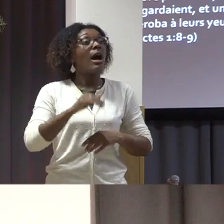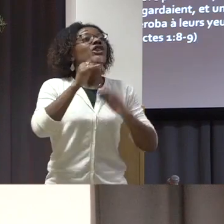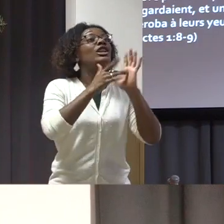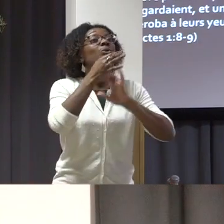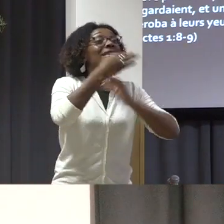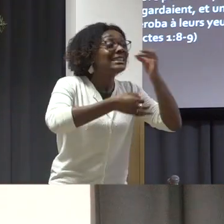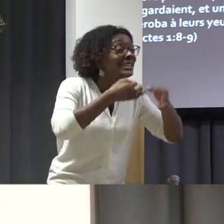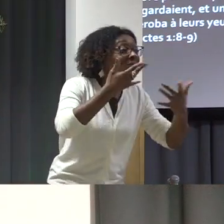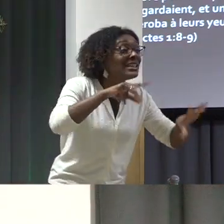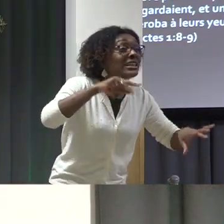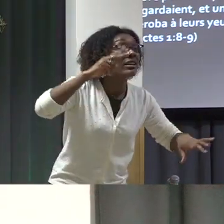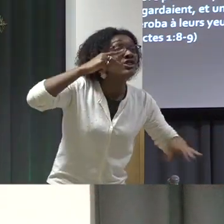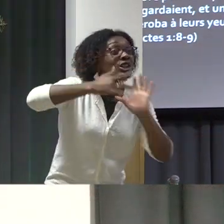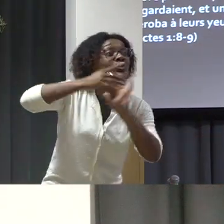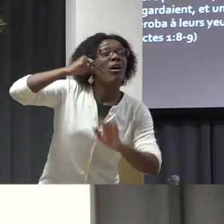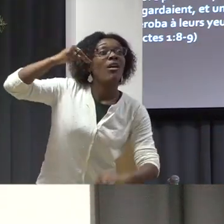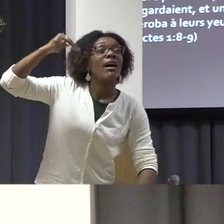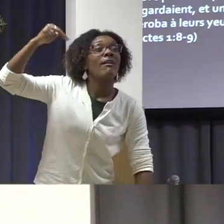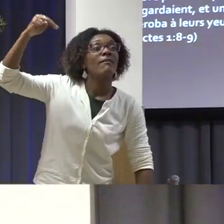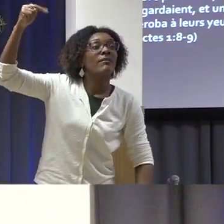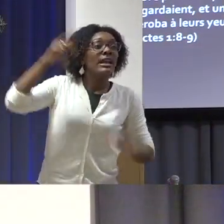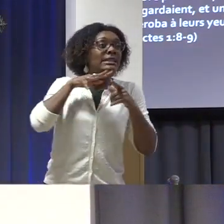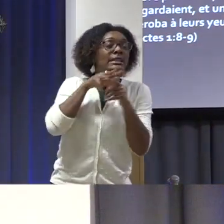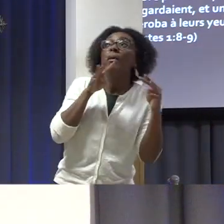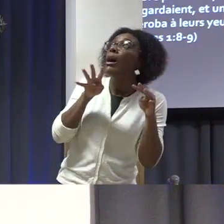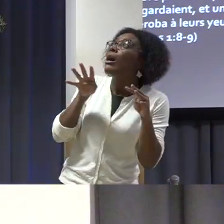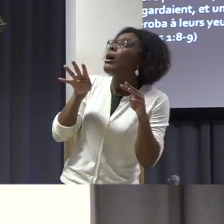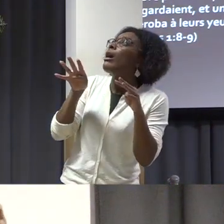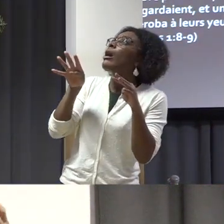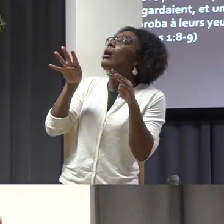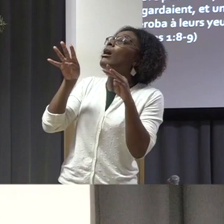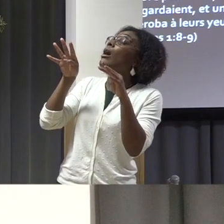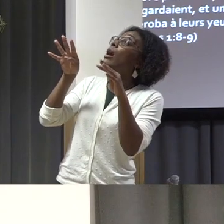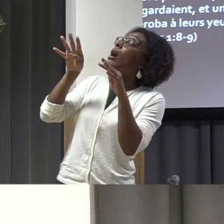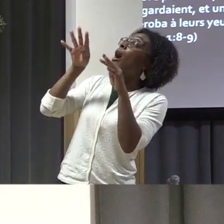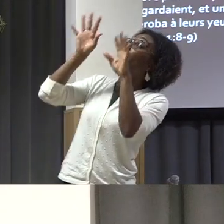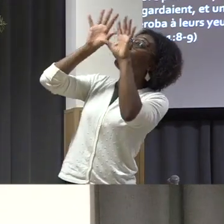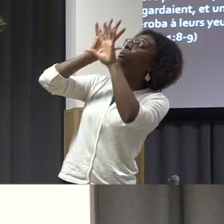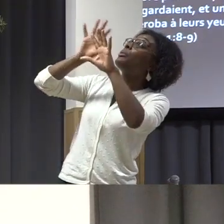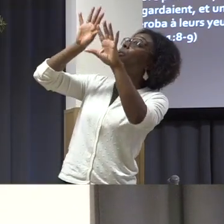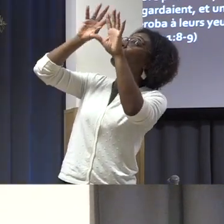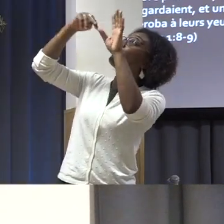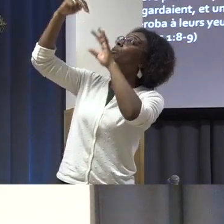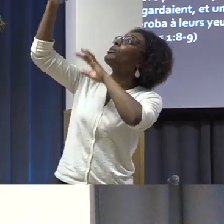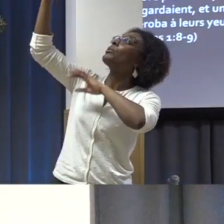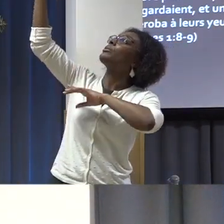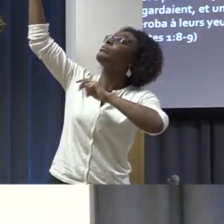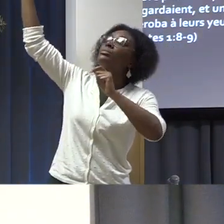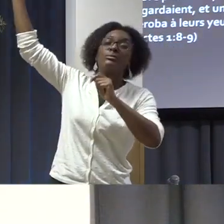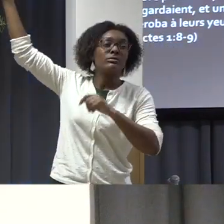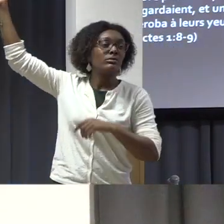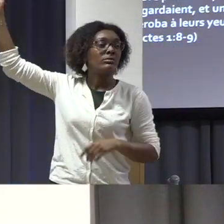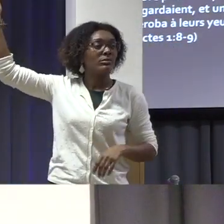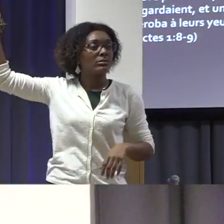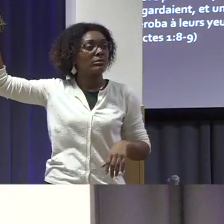qu'ils le regarder et la nuée une nuée les drogba de leurs yeux bouleversé